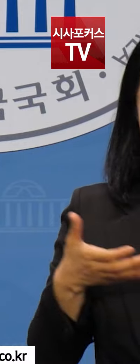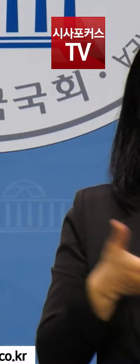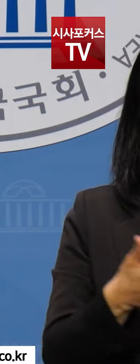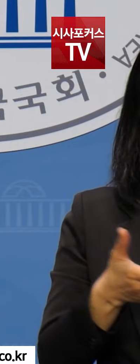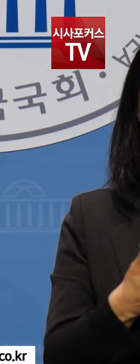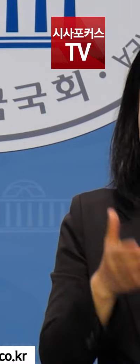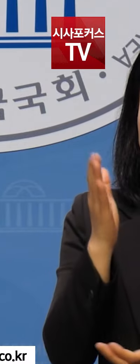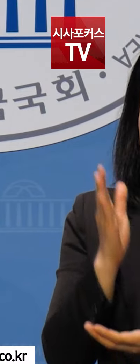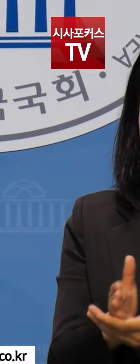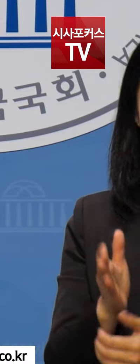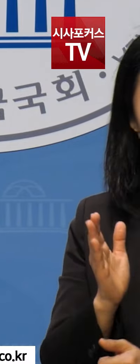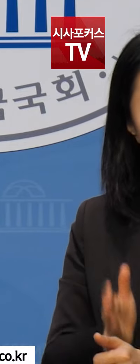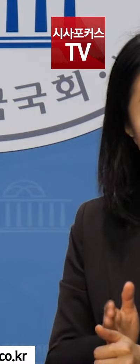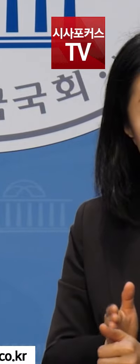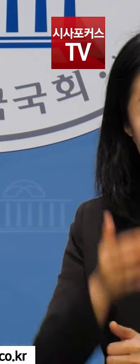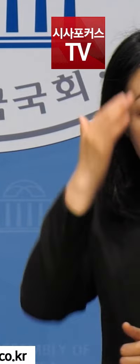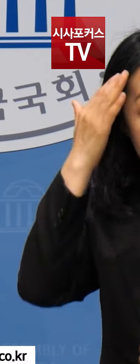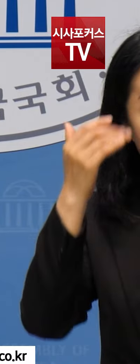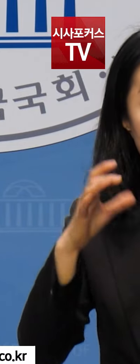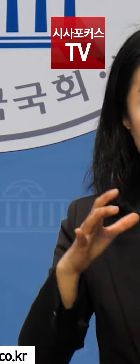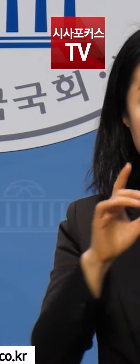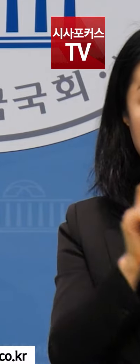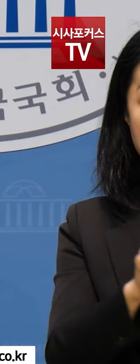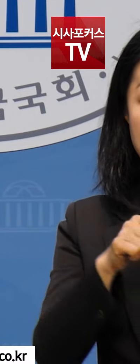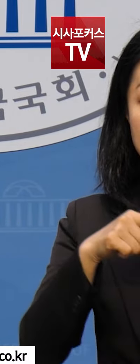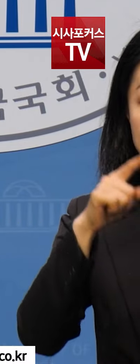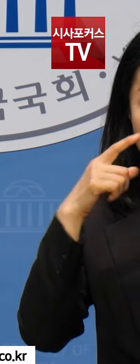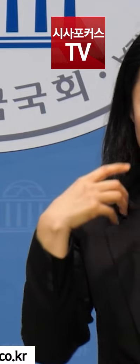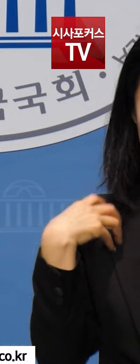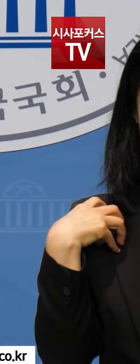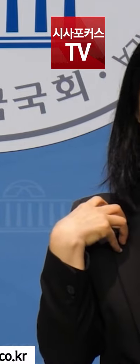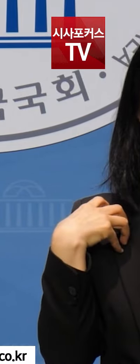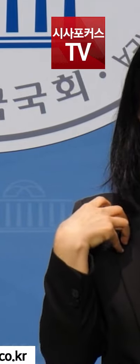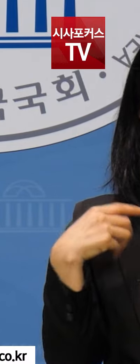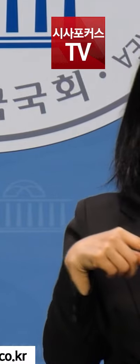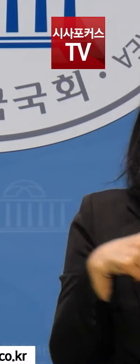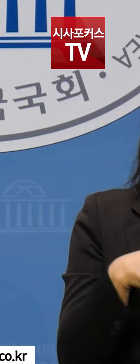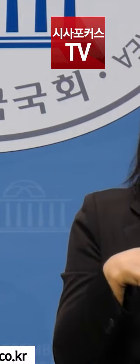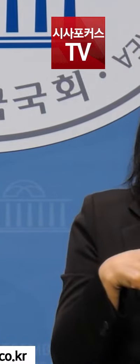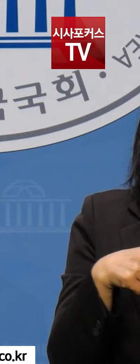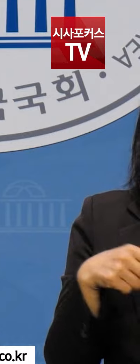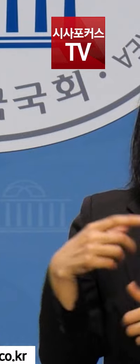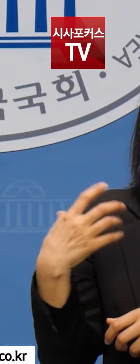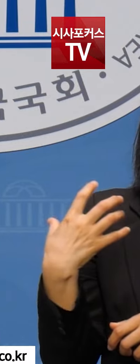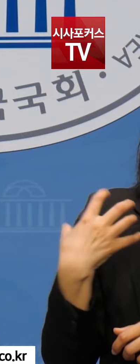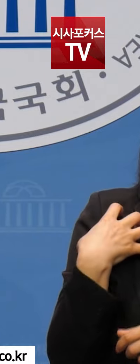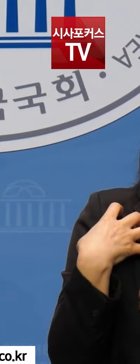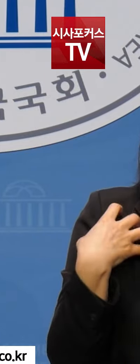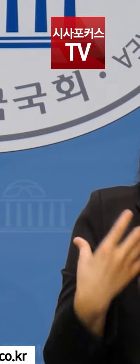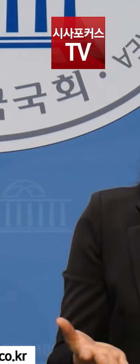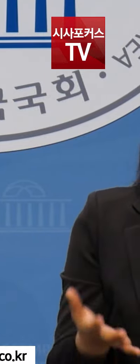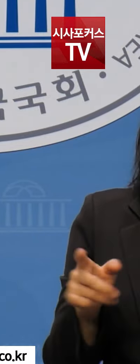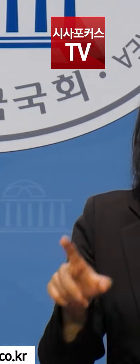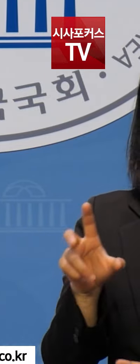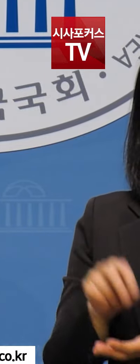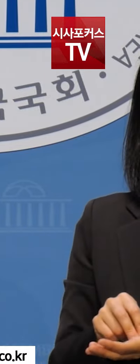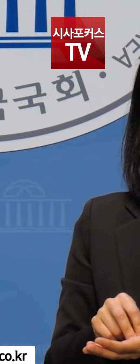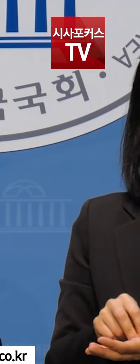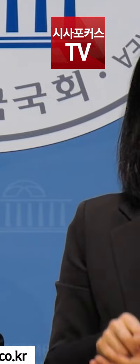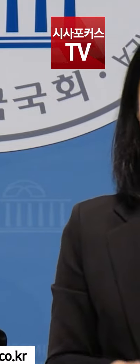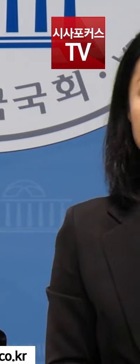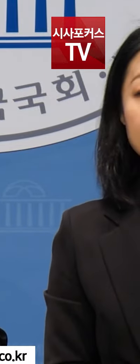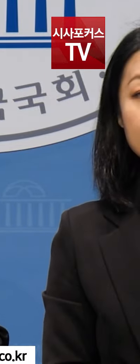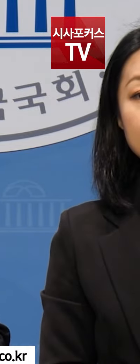일이고 대한민국 행정부를 인질삼는 무책임한 국정파탄